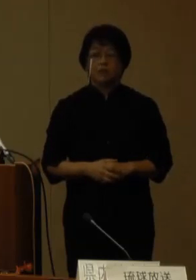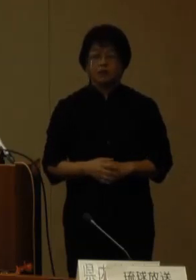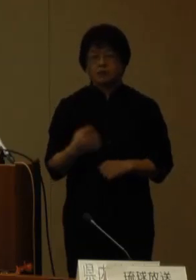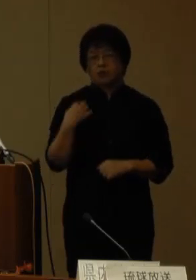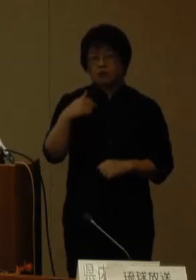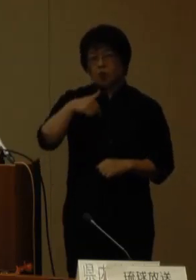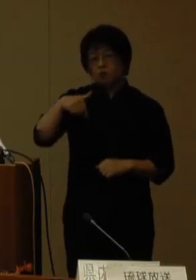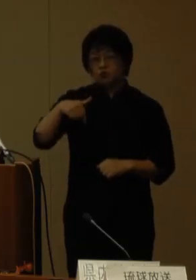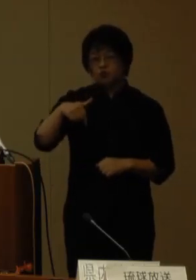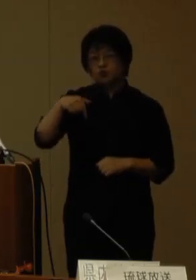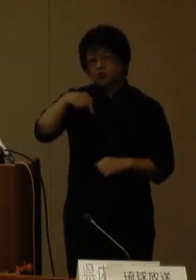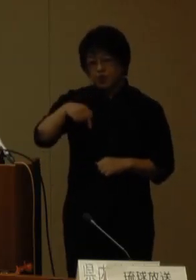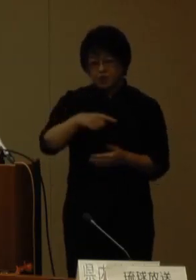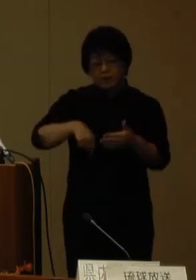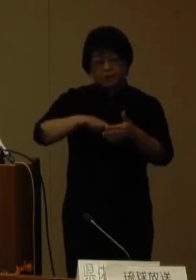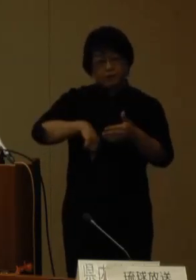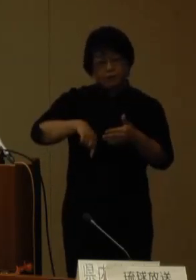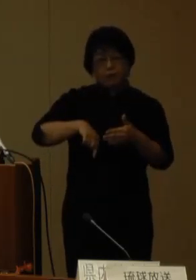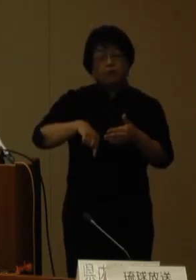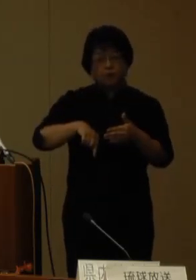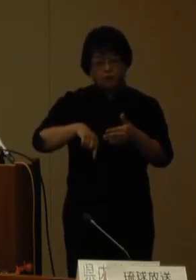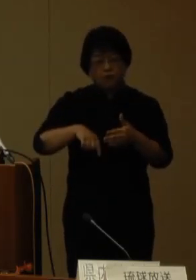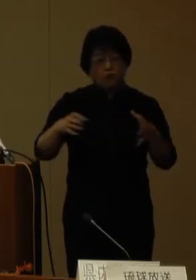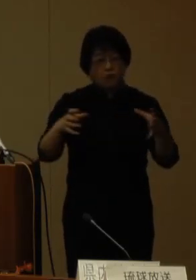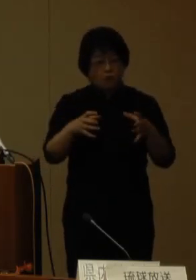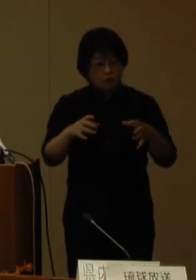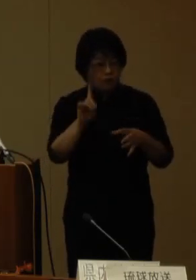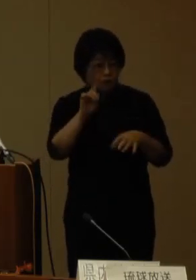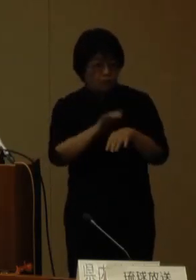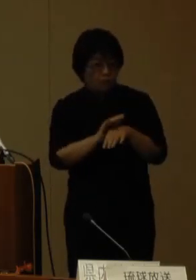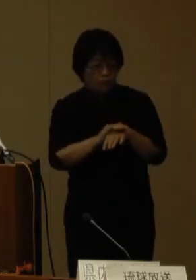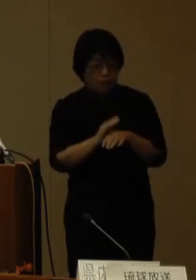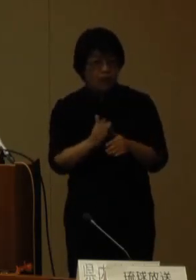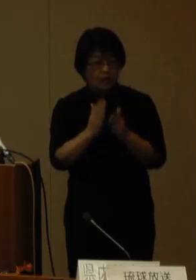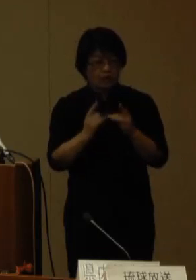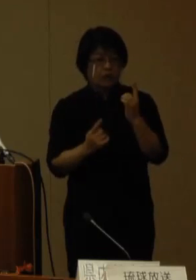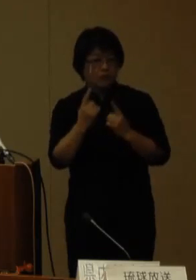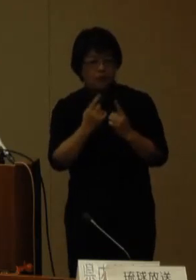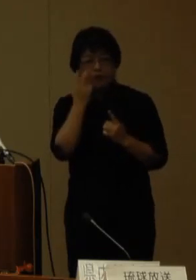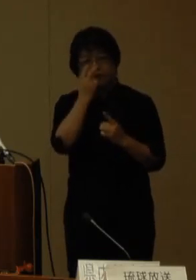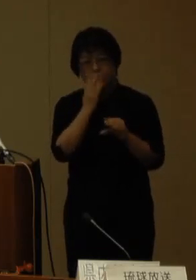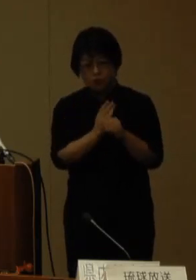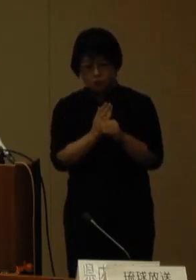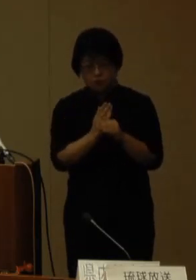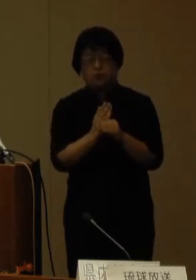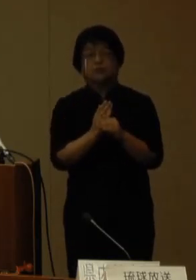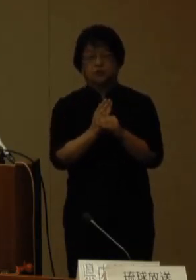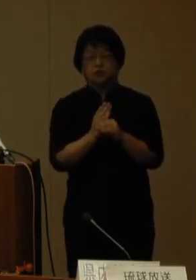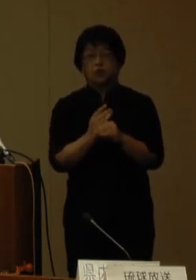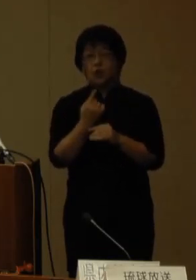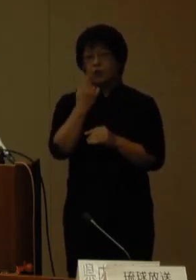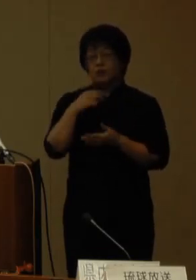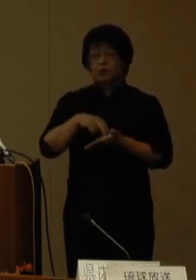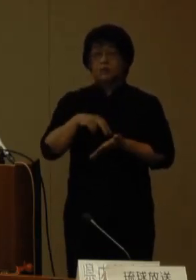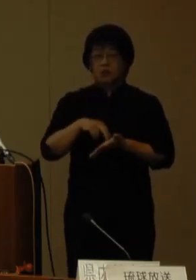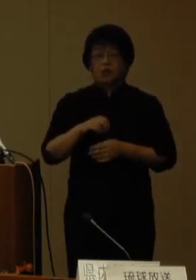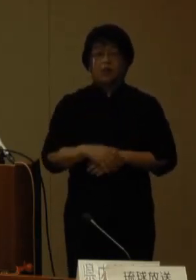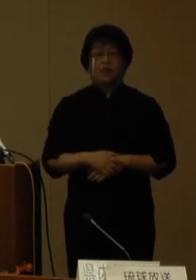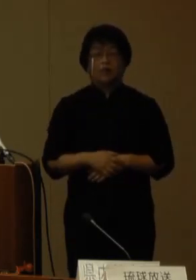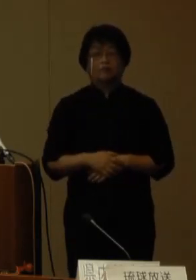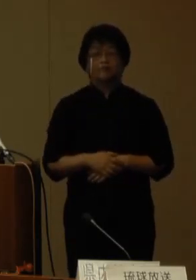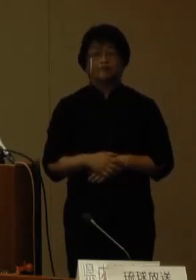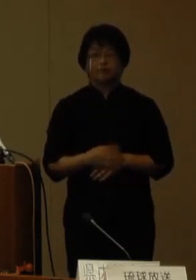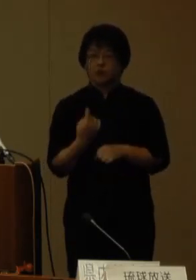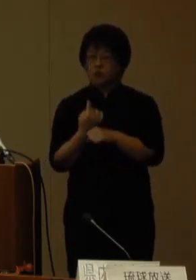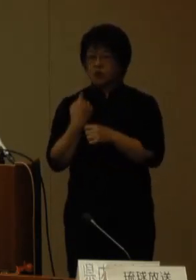でその内容規模等については検討を進めておりますが、私としては、おそらく